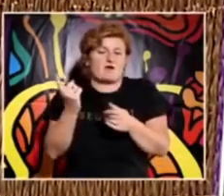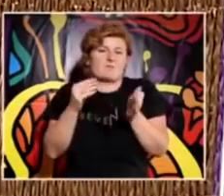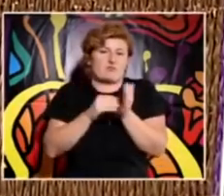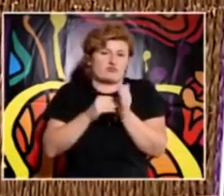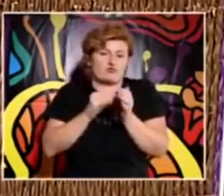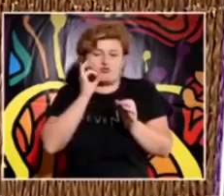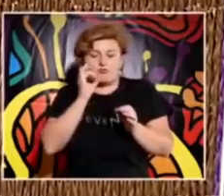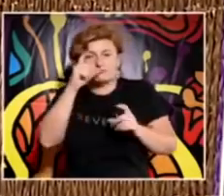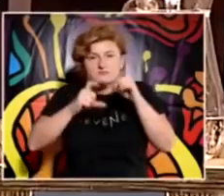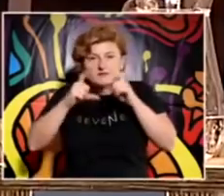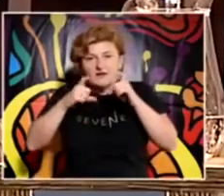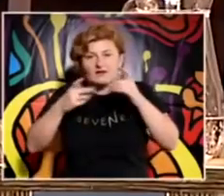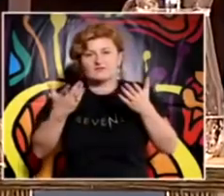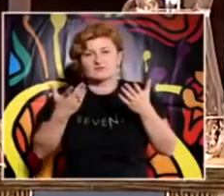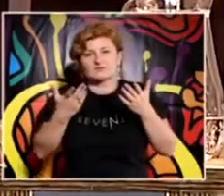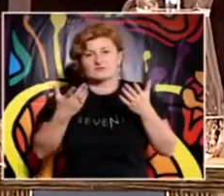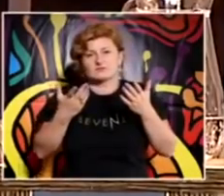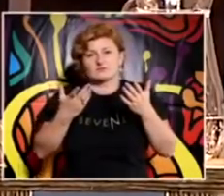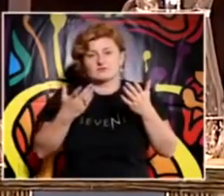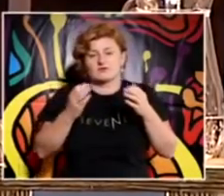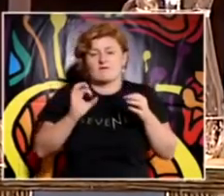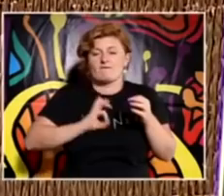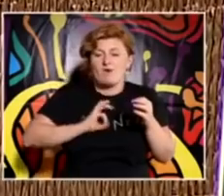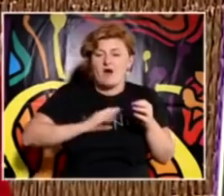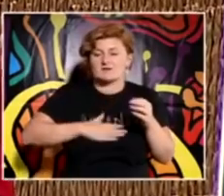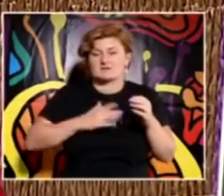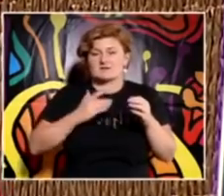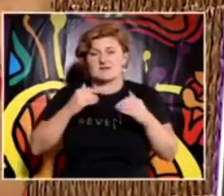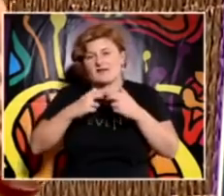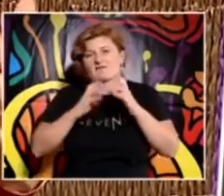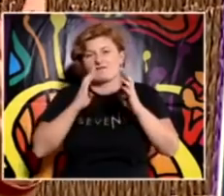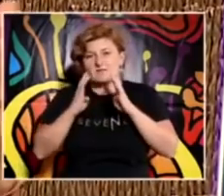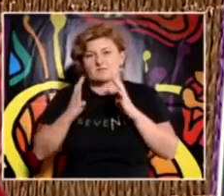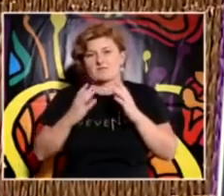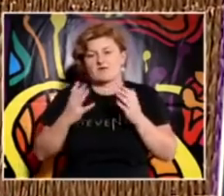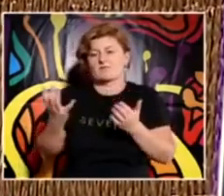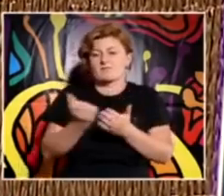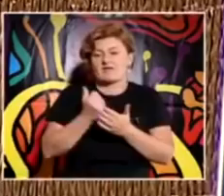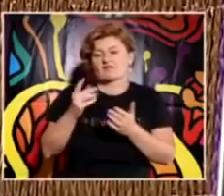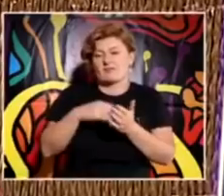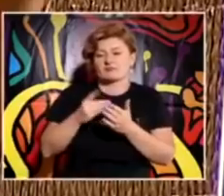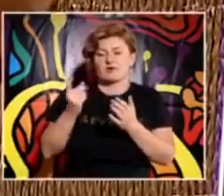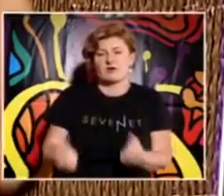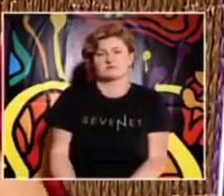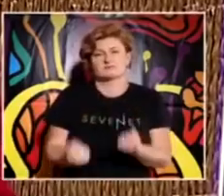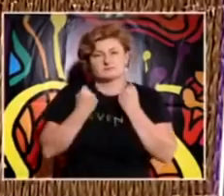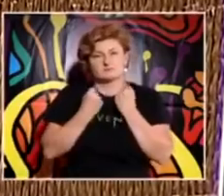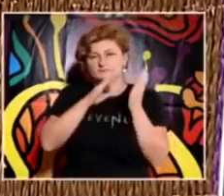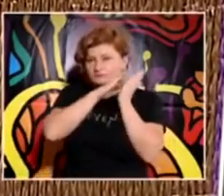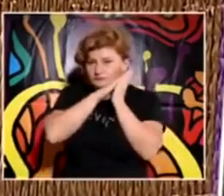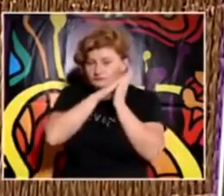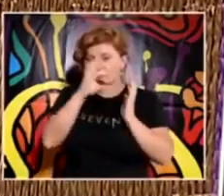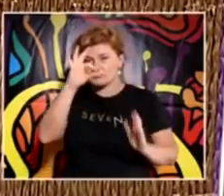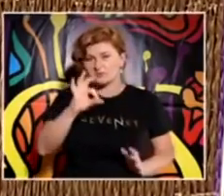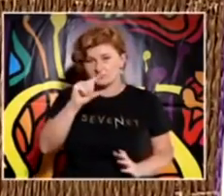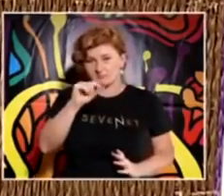zdjęcia na swoje social media, więc można robić im po prostu zdjęcia, bierze się śpiworek gdzieś tam w dżunglę, robi się